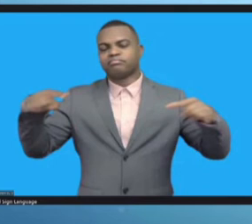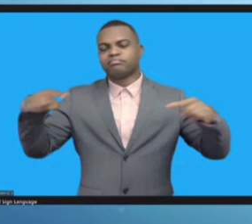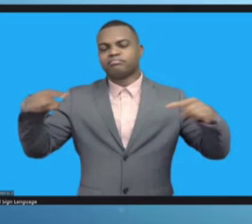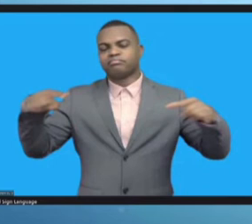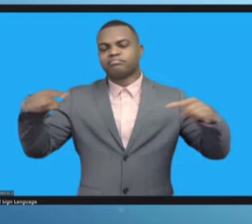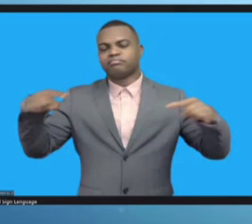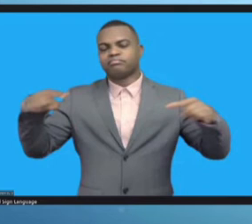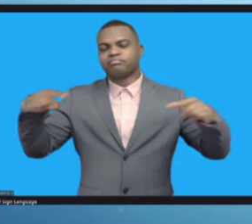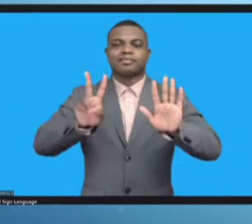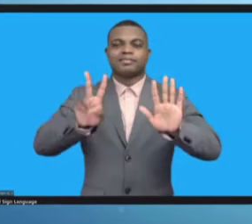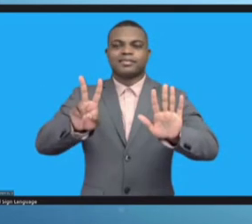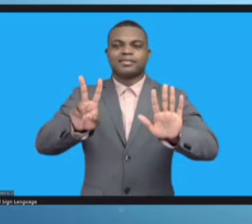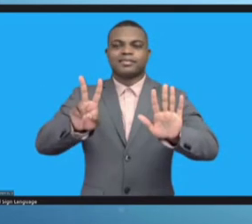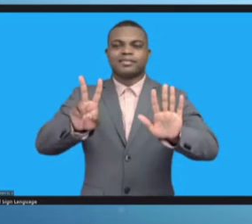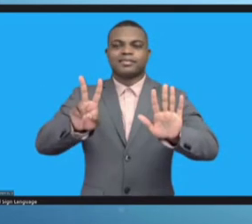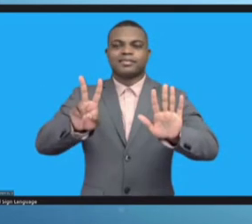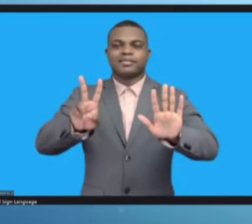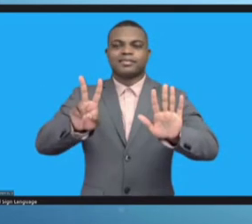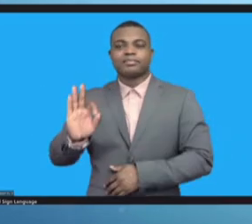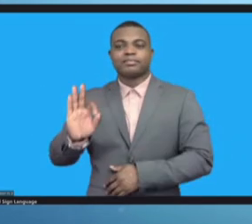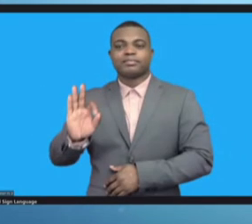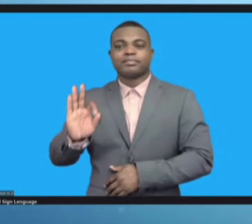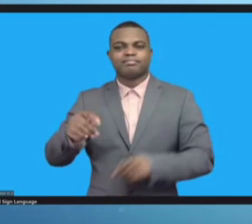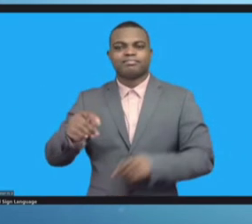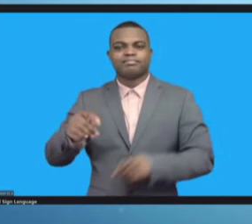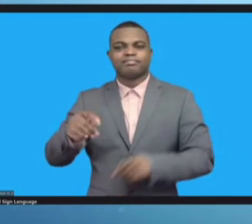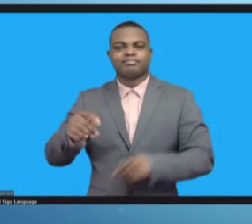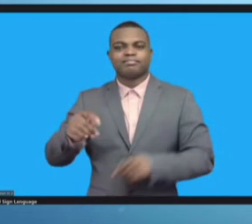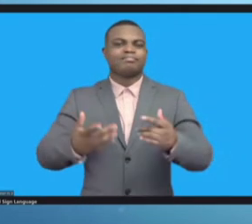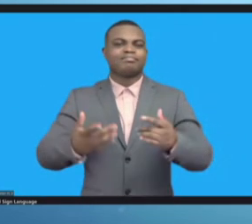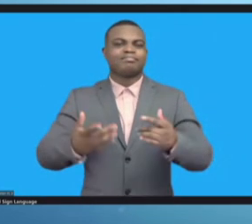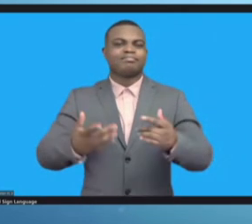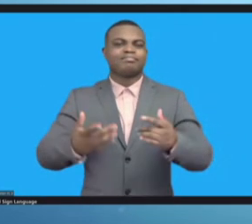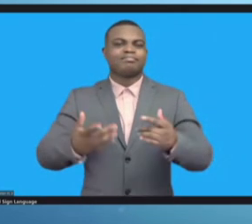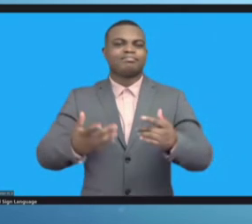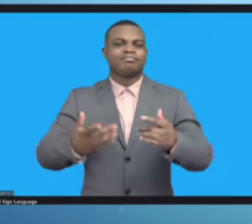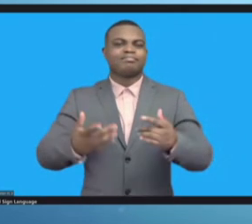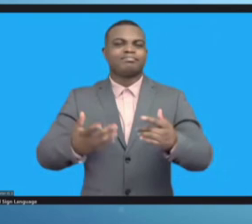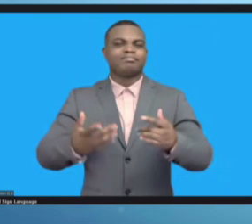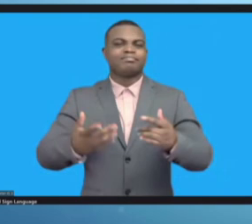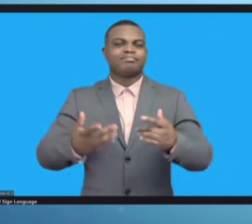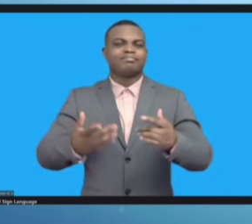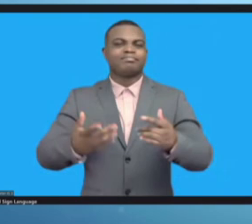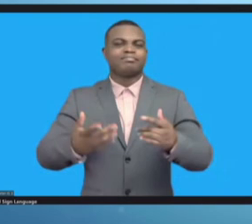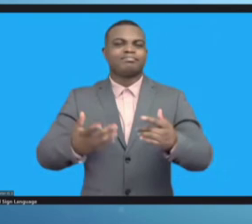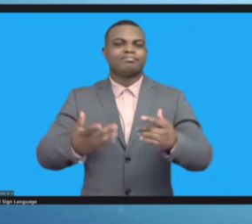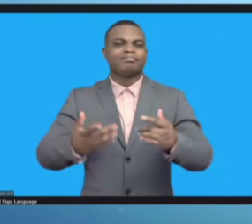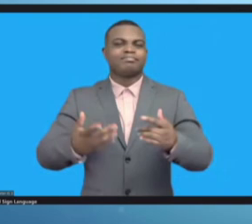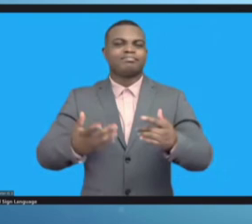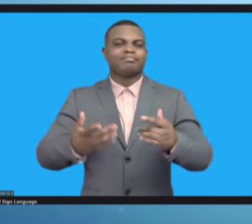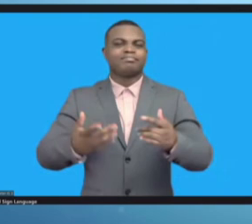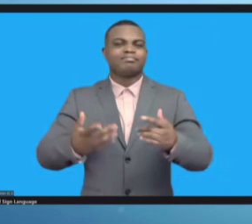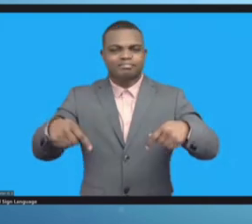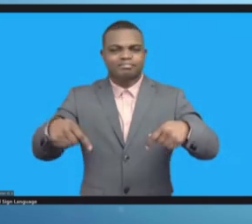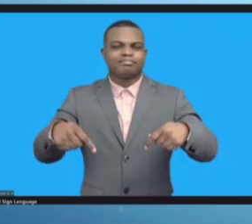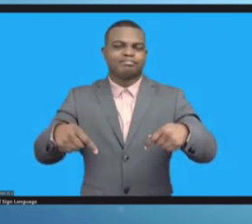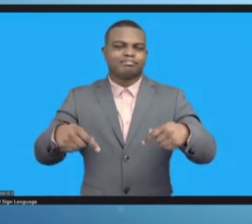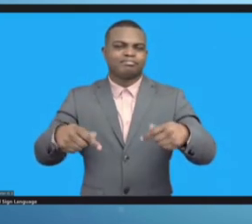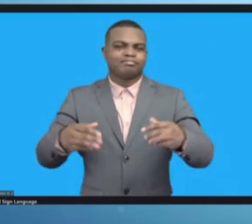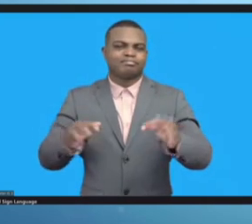le 17e Forum sur la gouvernance de l'Internet, IGF 2022 Éthiopie, démarre